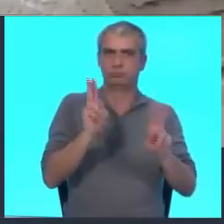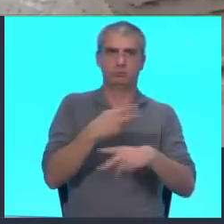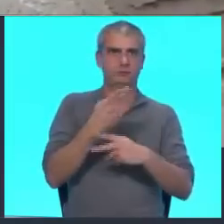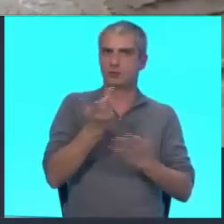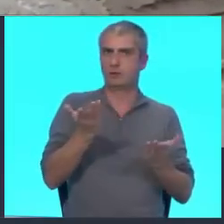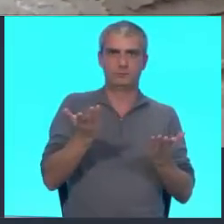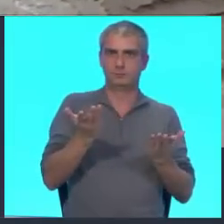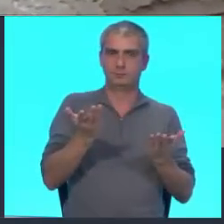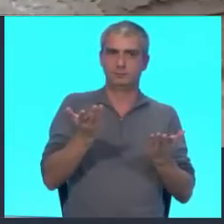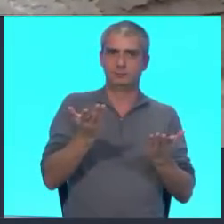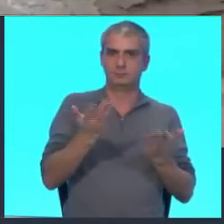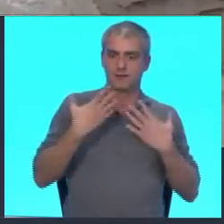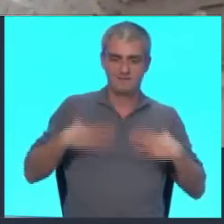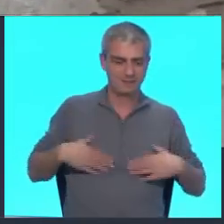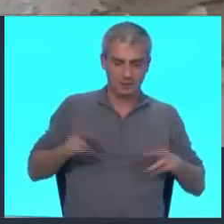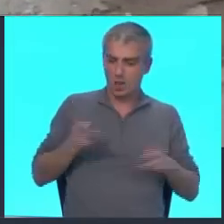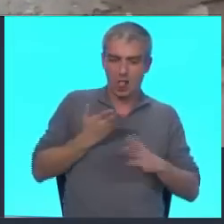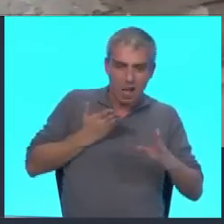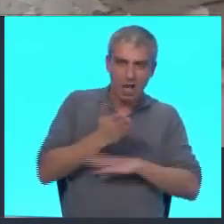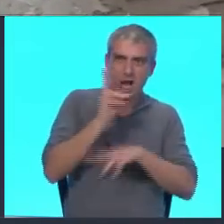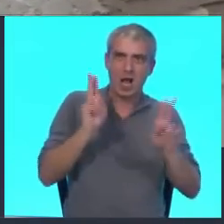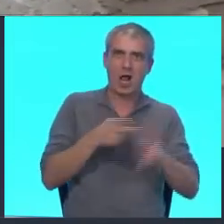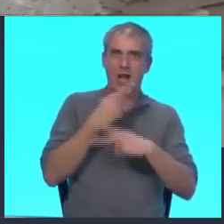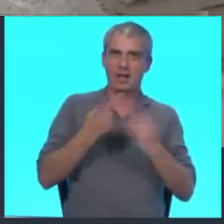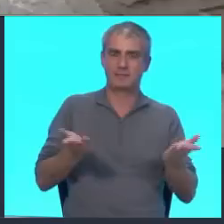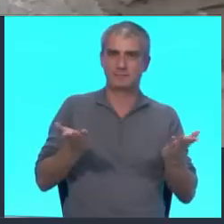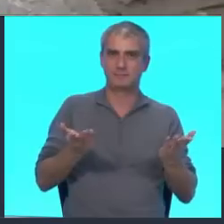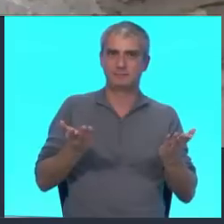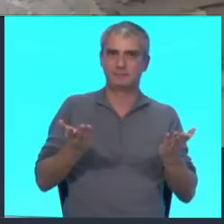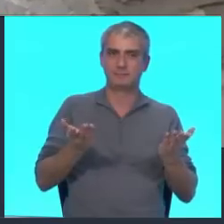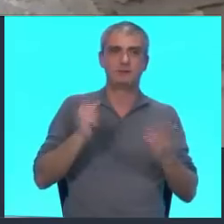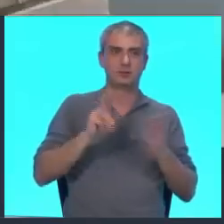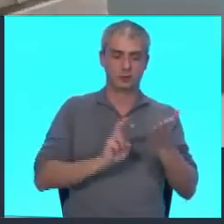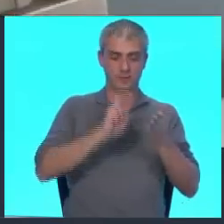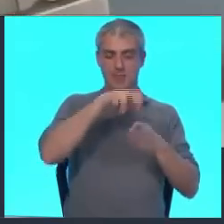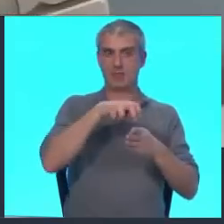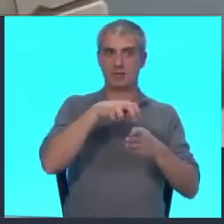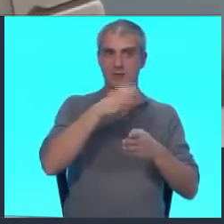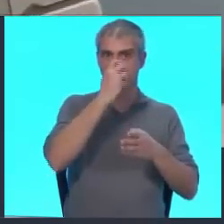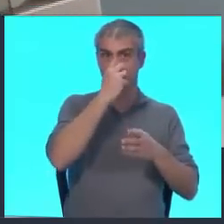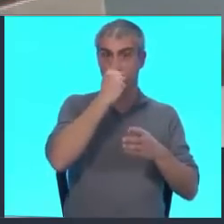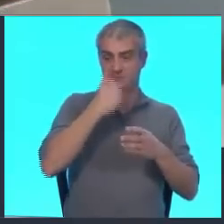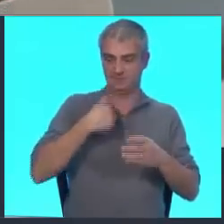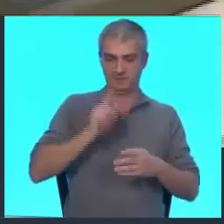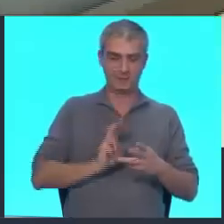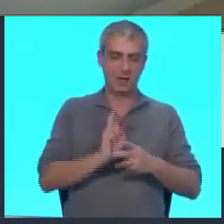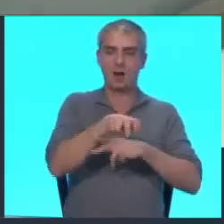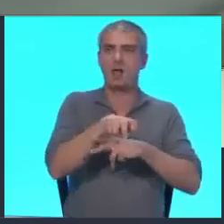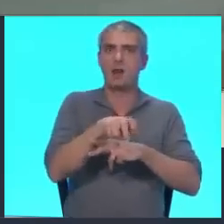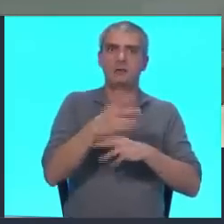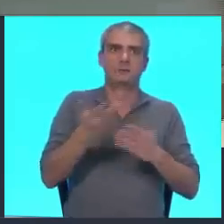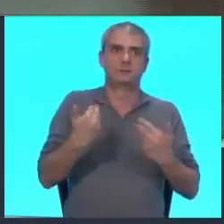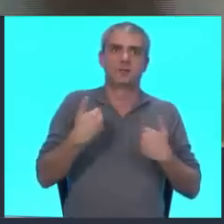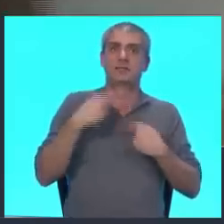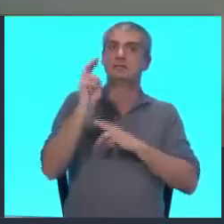המטאפורי, פיזית הם לא יכולים להיכנס. יש פה מדרגה שאני צריכה לעלות, אני הוזמנתי